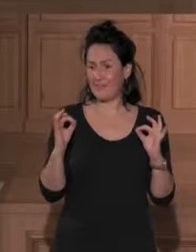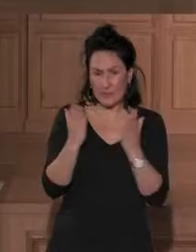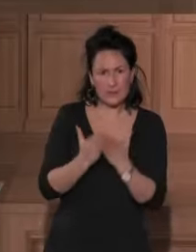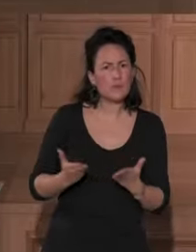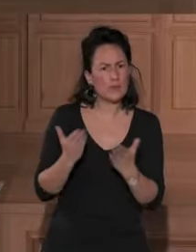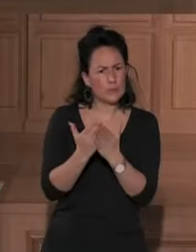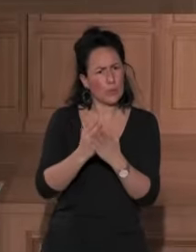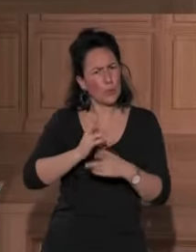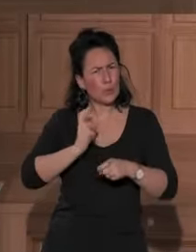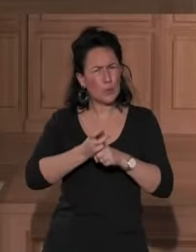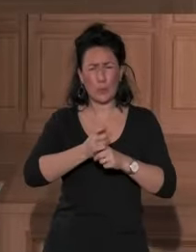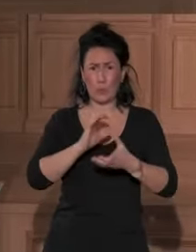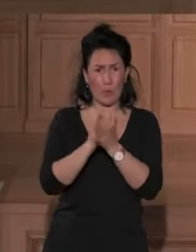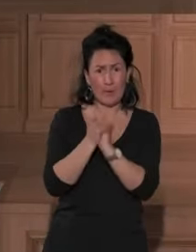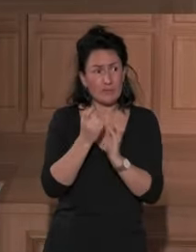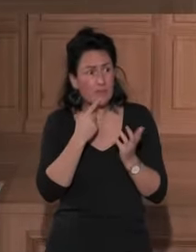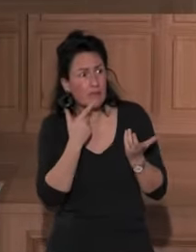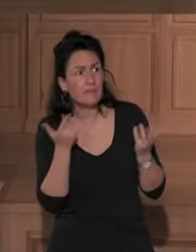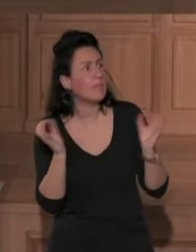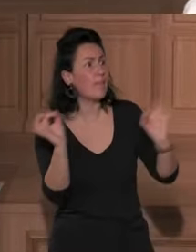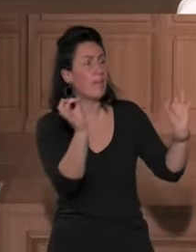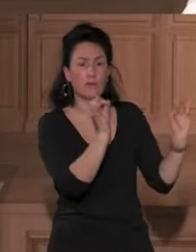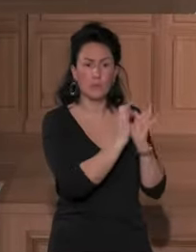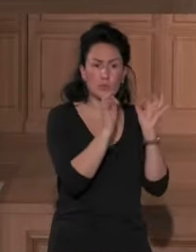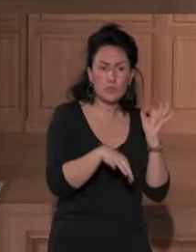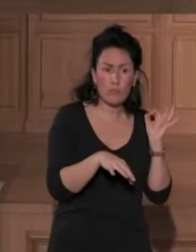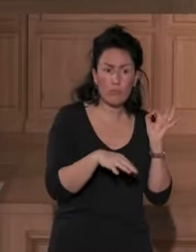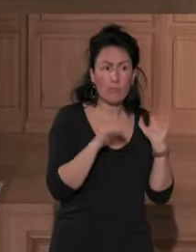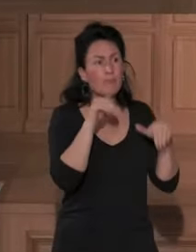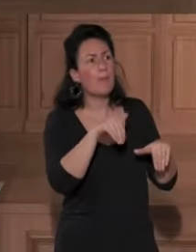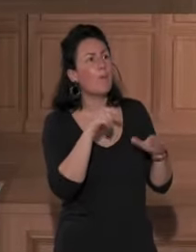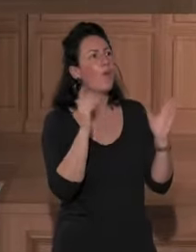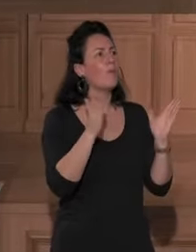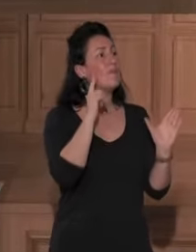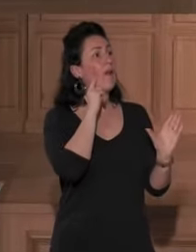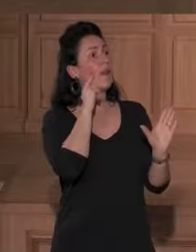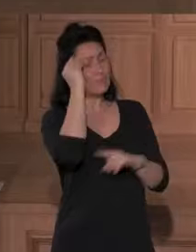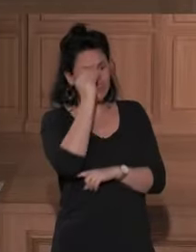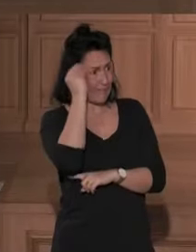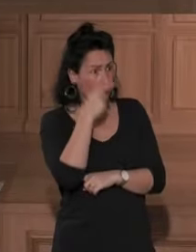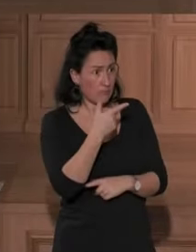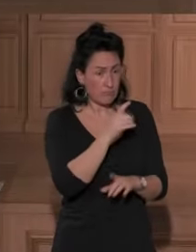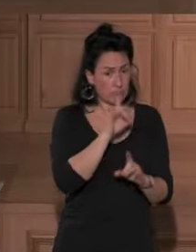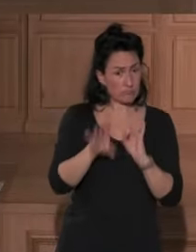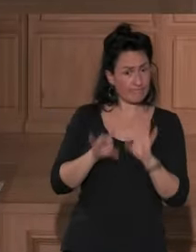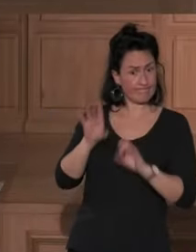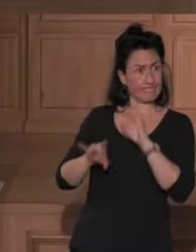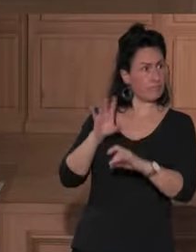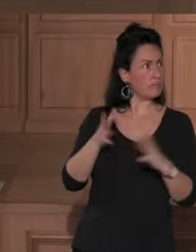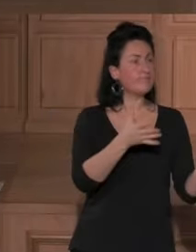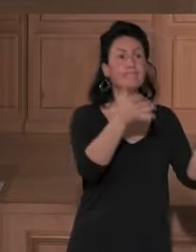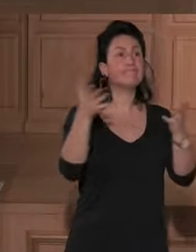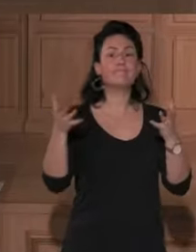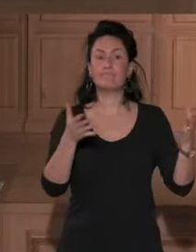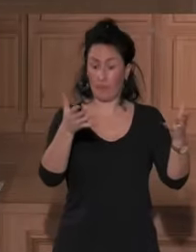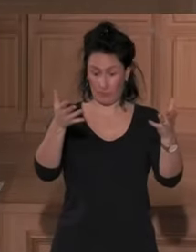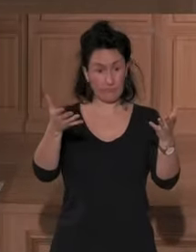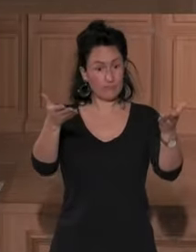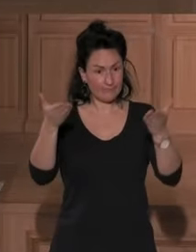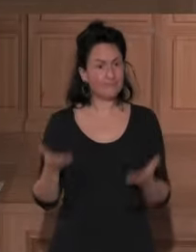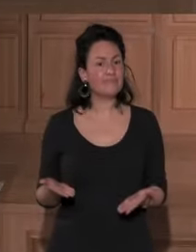n'y a vraiment plus rien. Même l'institution, même l'hôpital psychiatrique n'en veut pas. Donc c'est là où c'est, on va dire, une